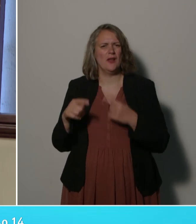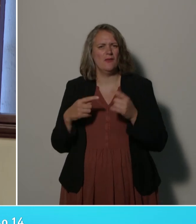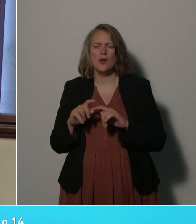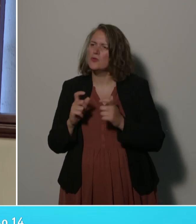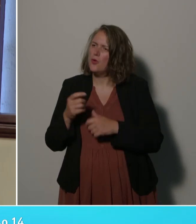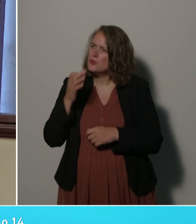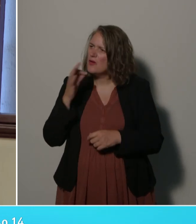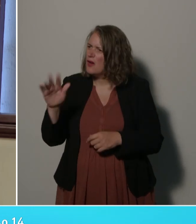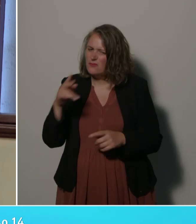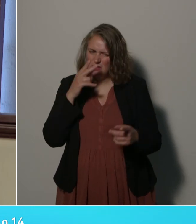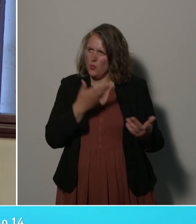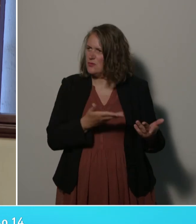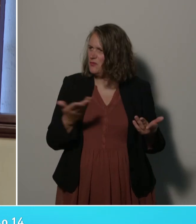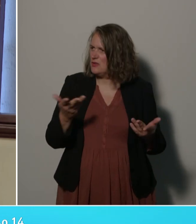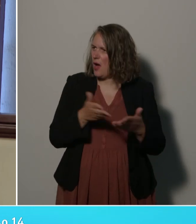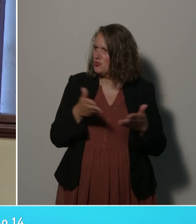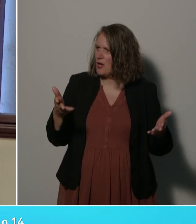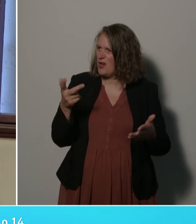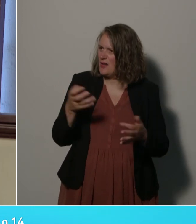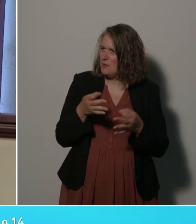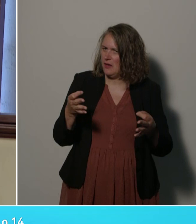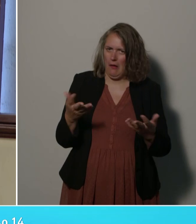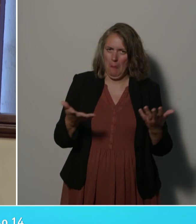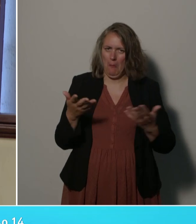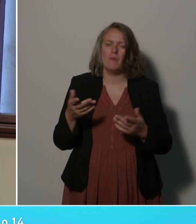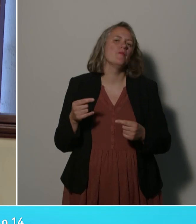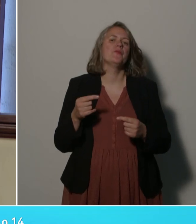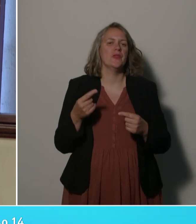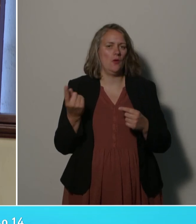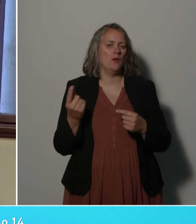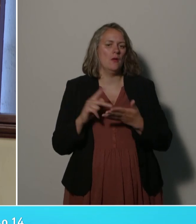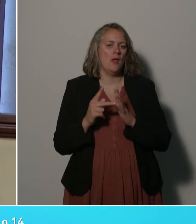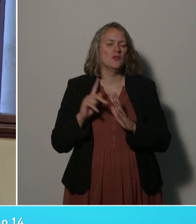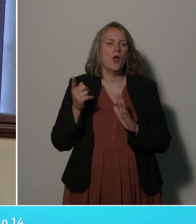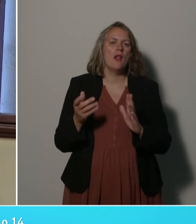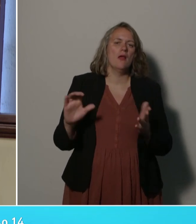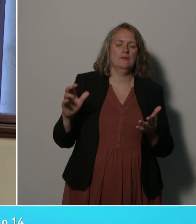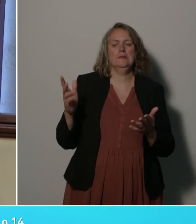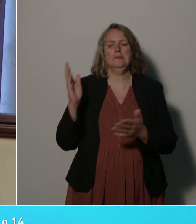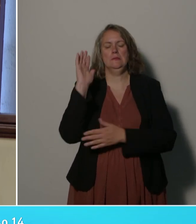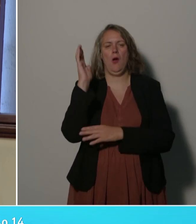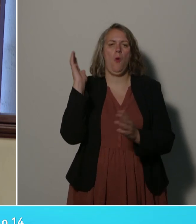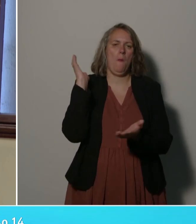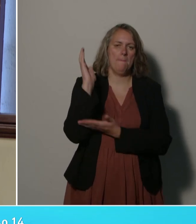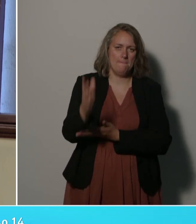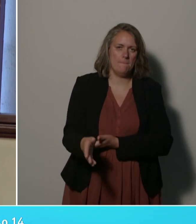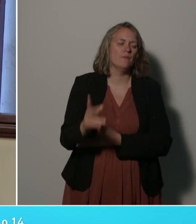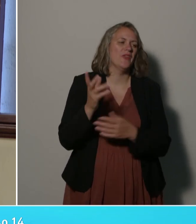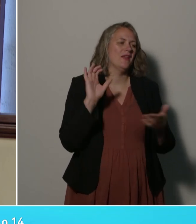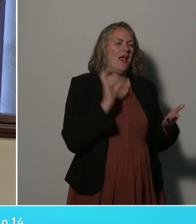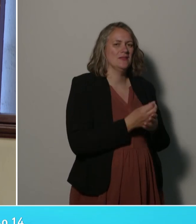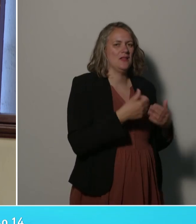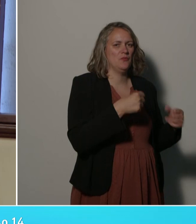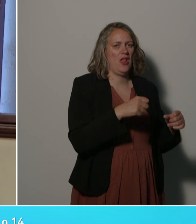was passiert dort. Es ist ja auch vorgesehen, dass da eine Ersatzpflanzung hinkommt, dass also eine andere Form